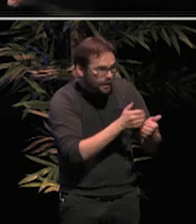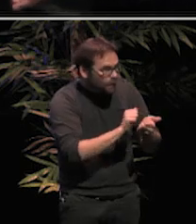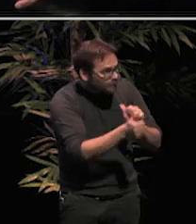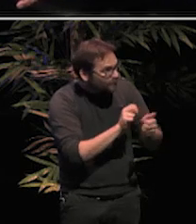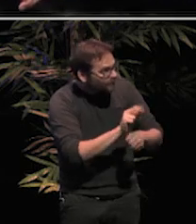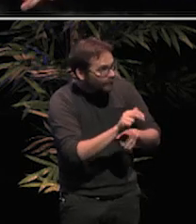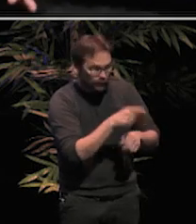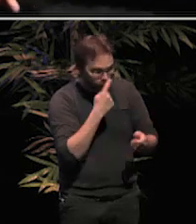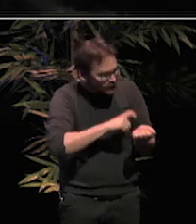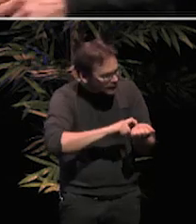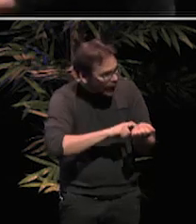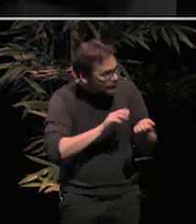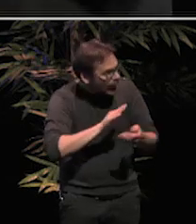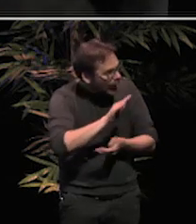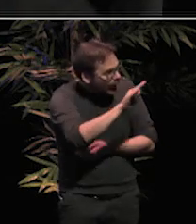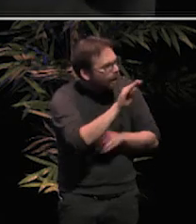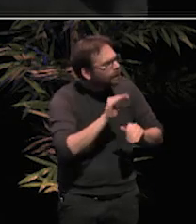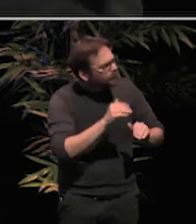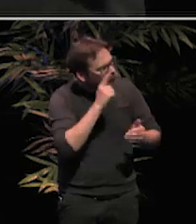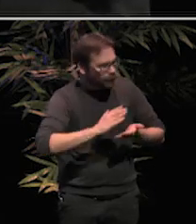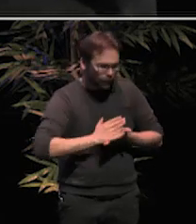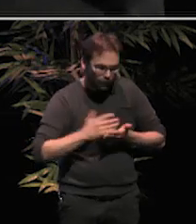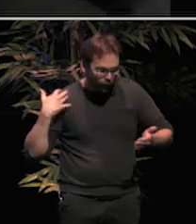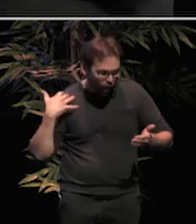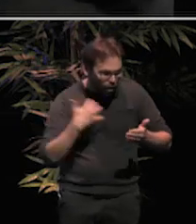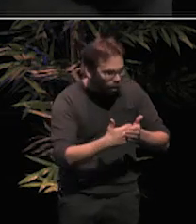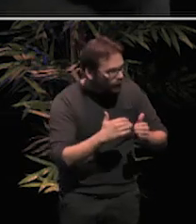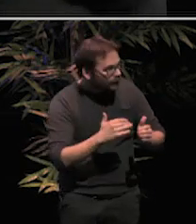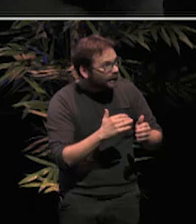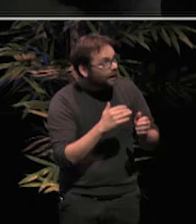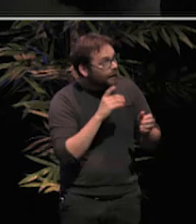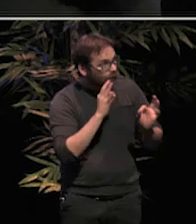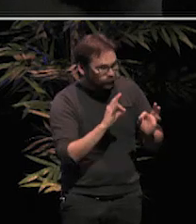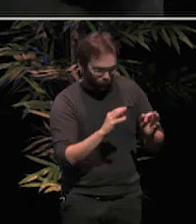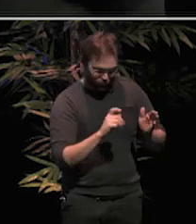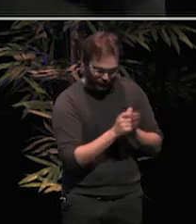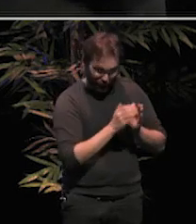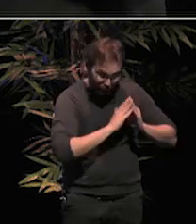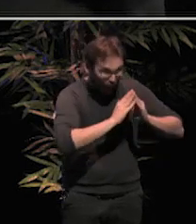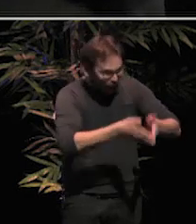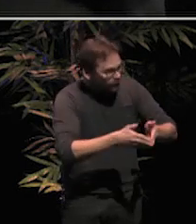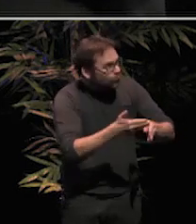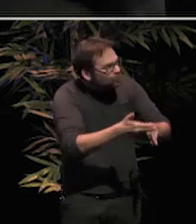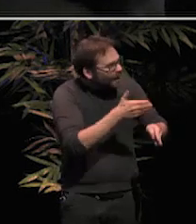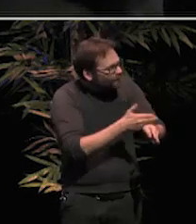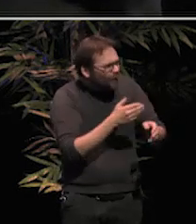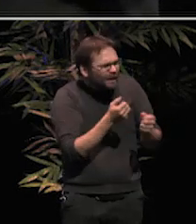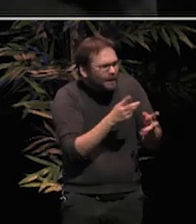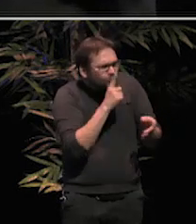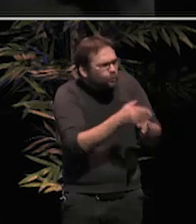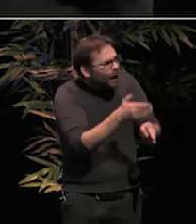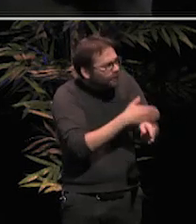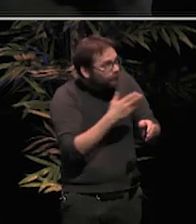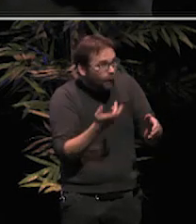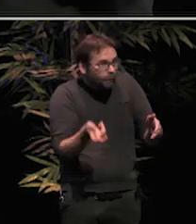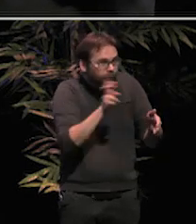s'est préparé, justement, tu t'es préparé, et le stress, il vient juste avant l'échéance. Comment se passent les derniers jours là, avant de monter sur le